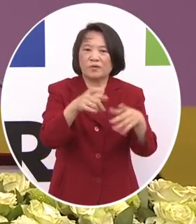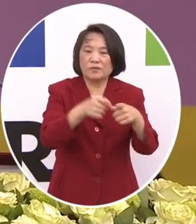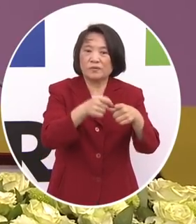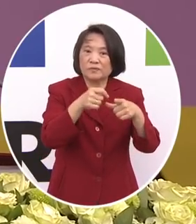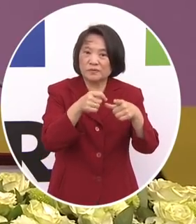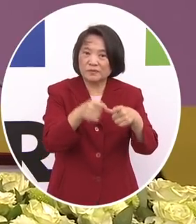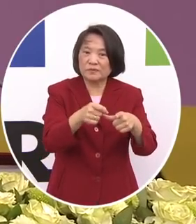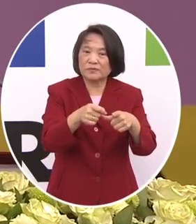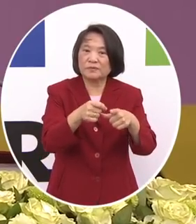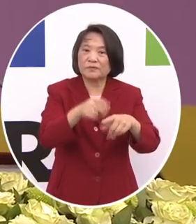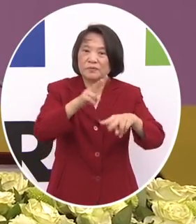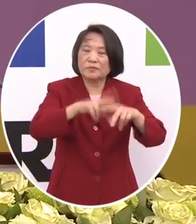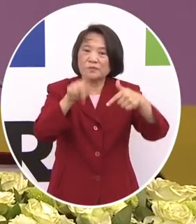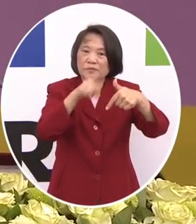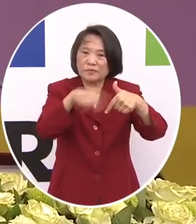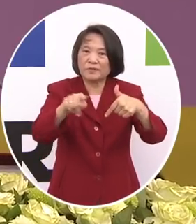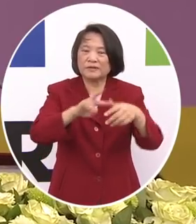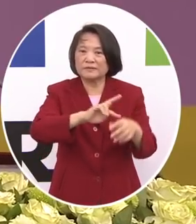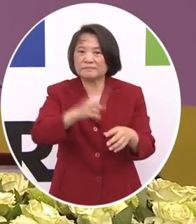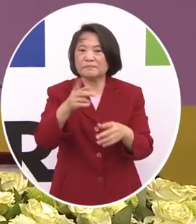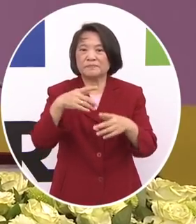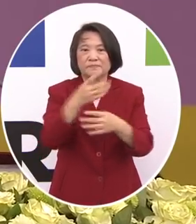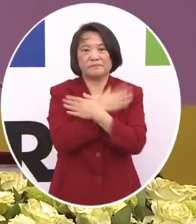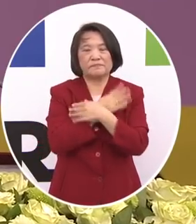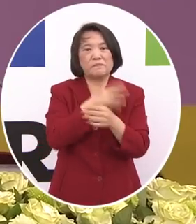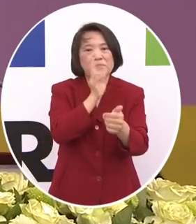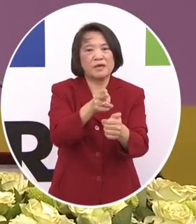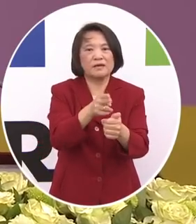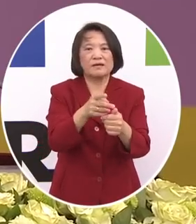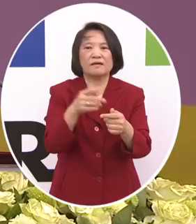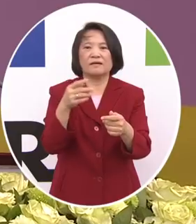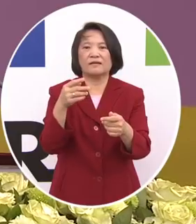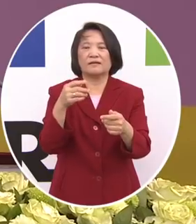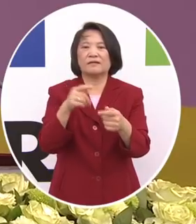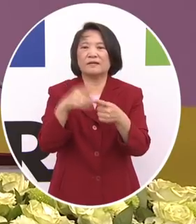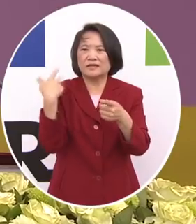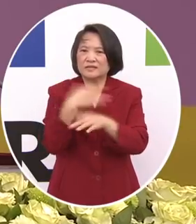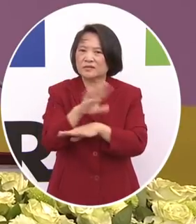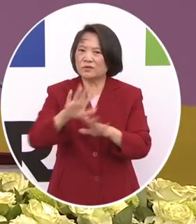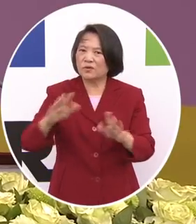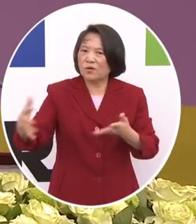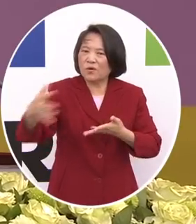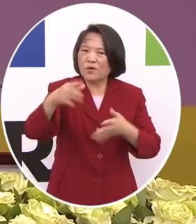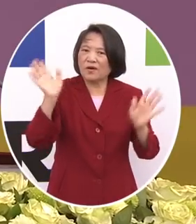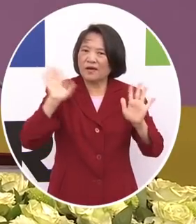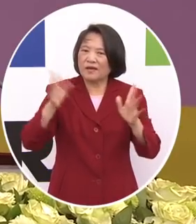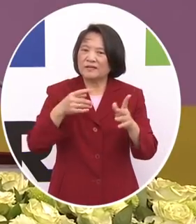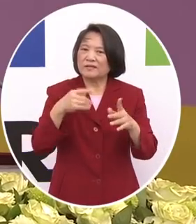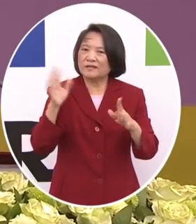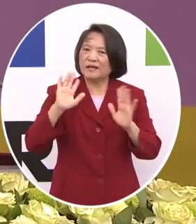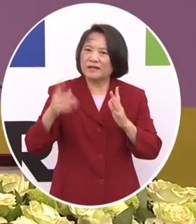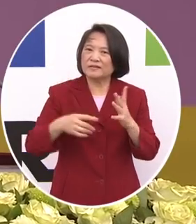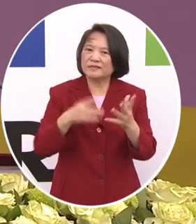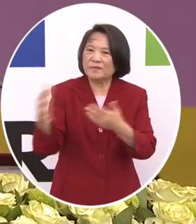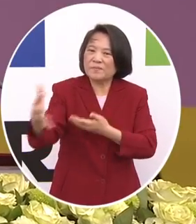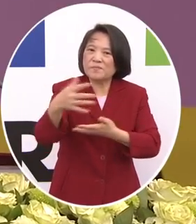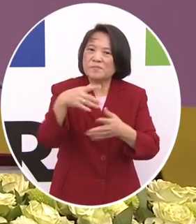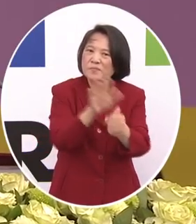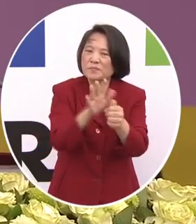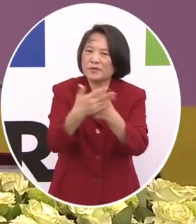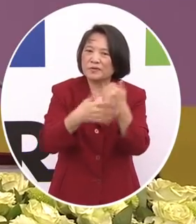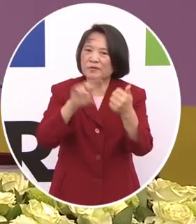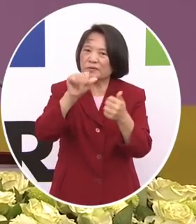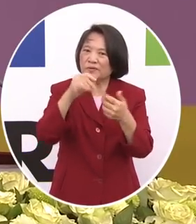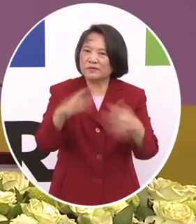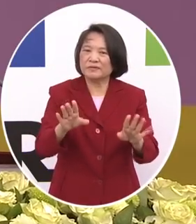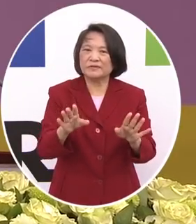公共化的托育共可以提供评价收托量达56000人，比过去更加的普及。我们的